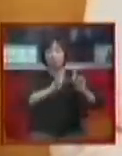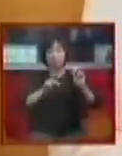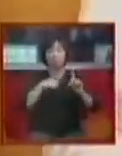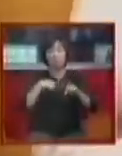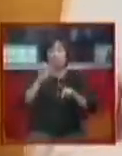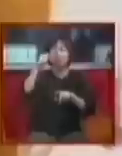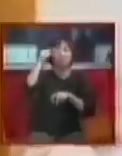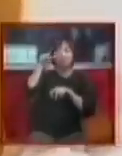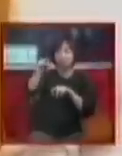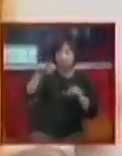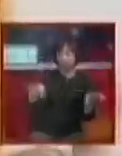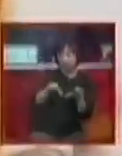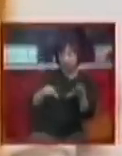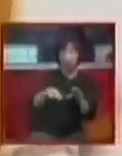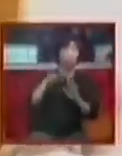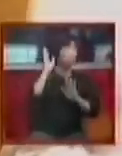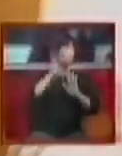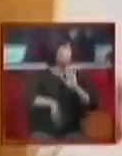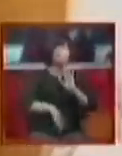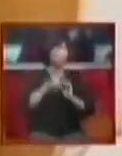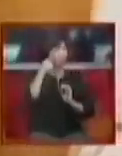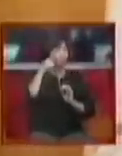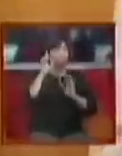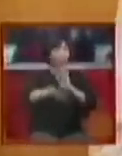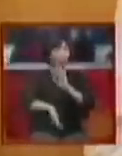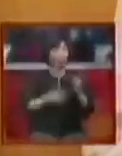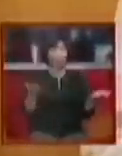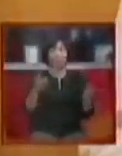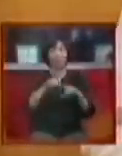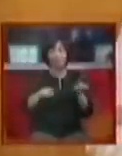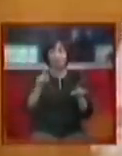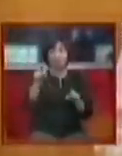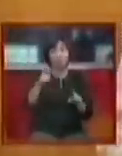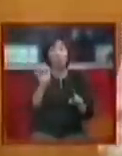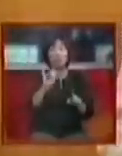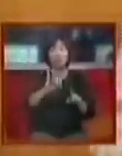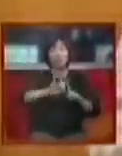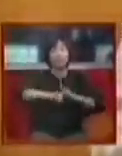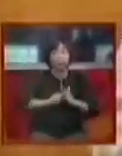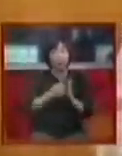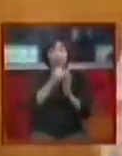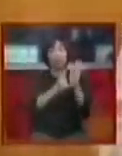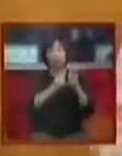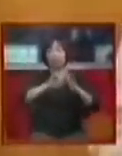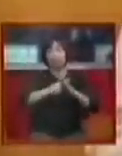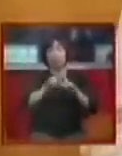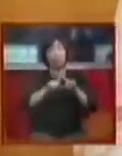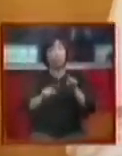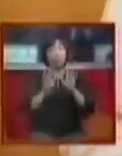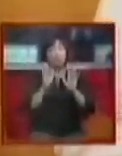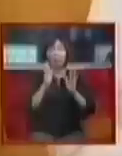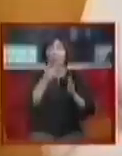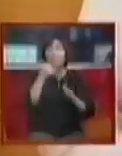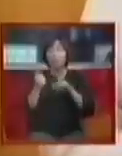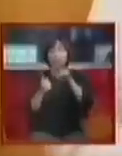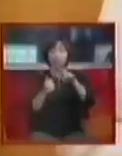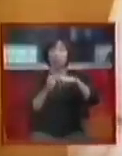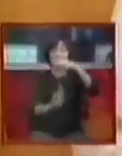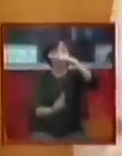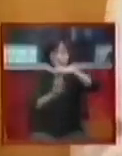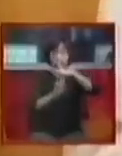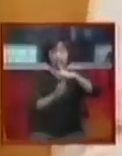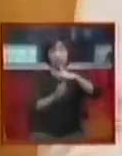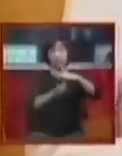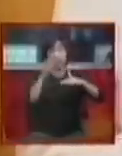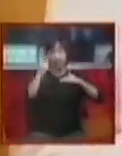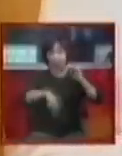pamanan. Kundi raw buenas, niingas kugon lang itong mauupos rin paglaon. may ilan pa rin pong ayaw magretiro sa